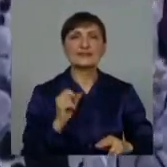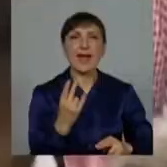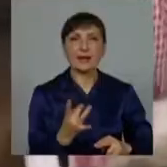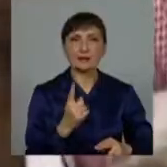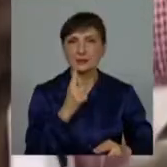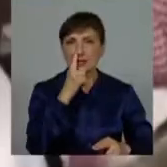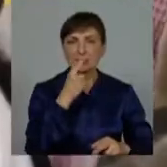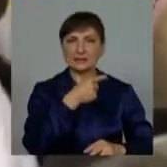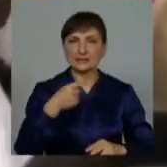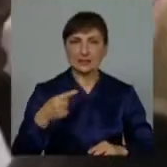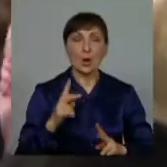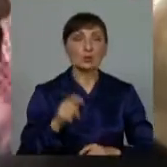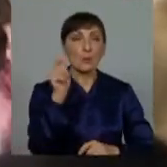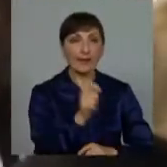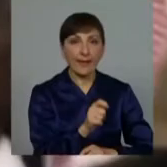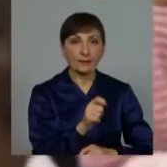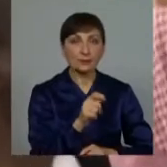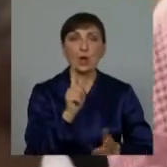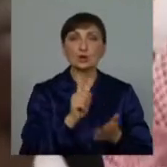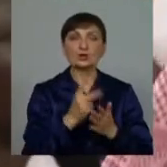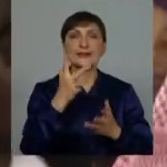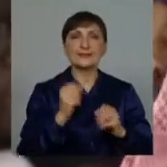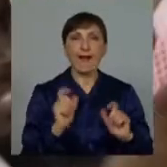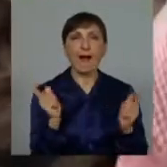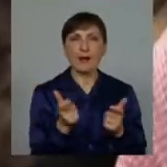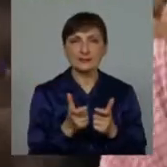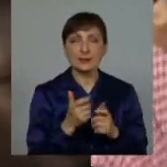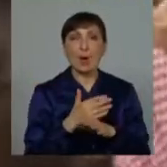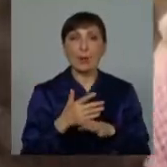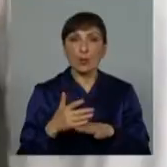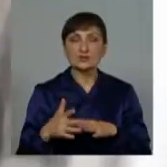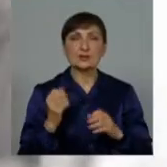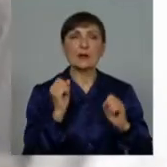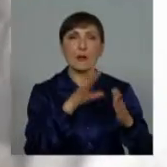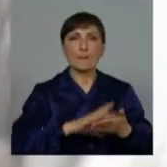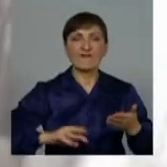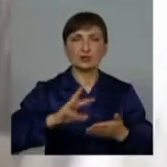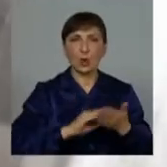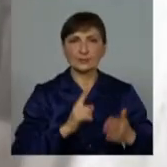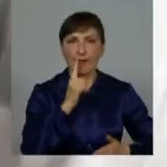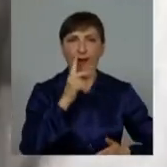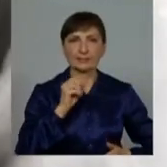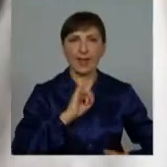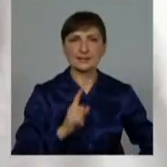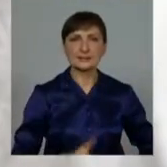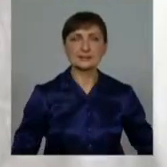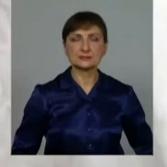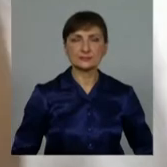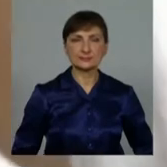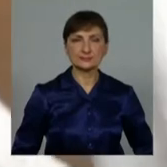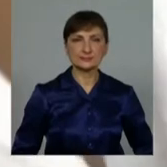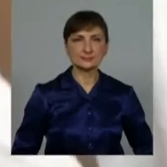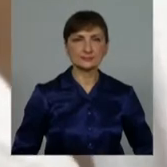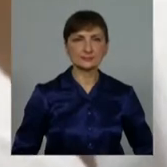По прибытии невакцинированные паломники пройдут 3-дневный карантин, после чего сдадут повторный анализ.